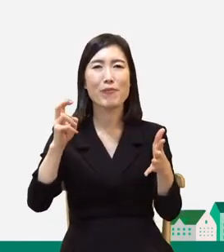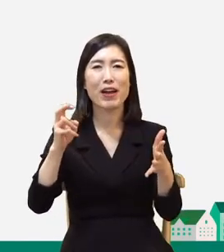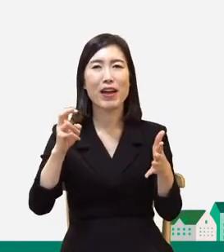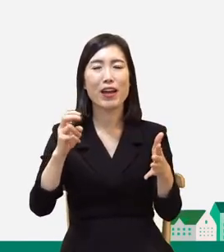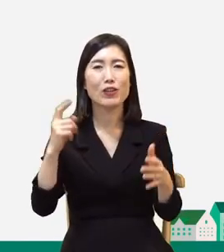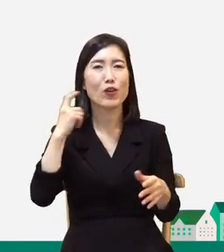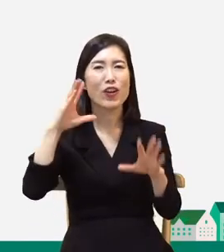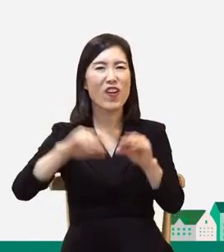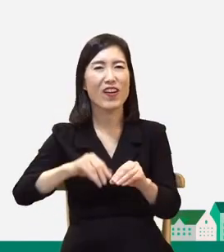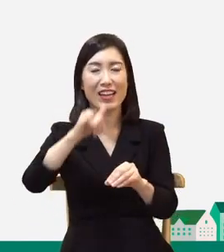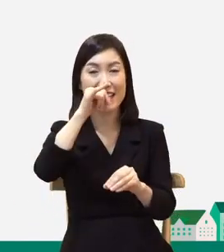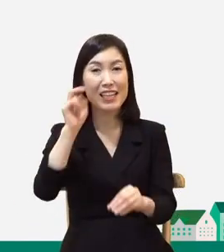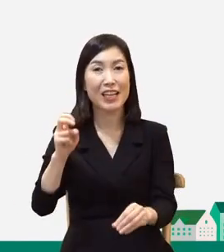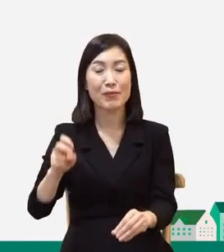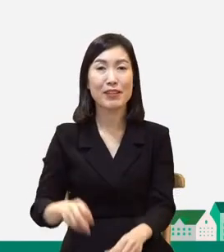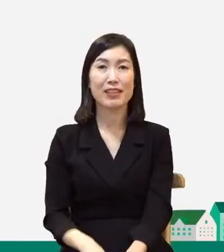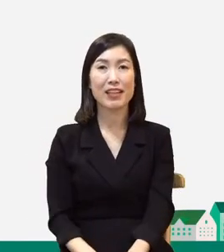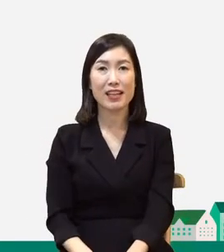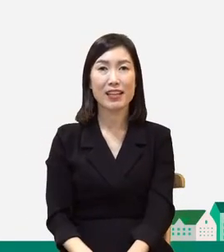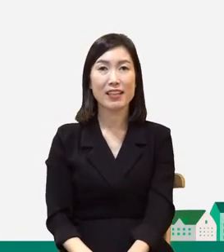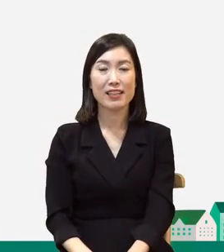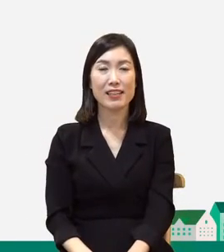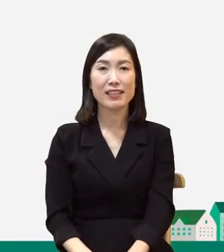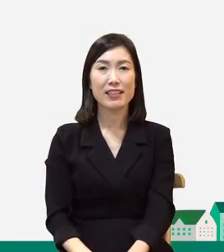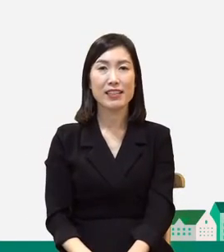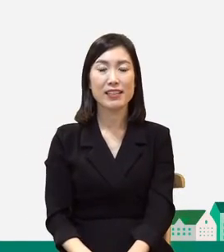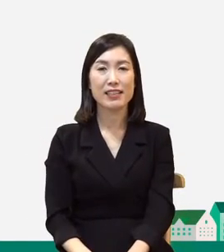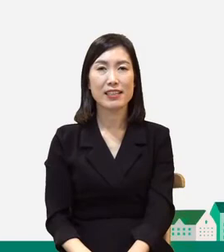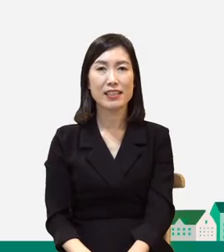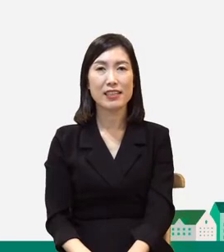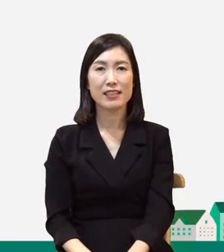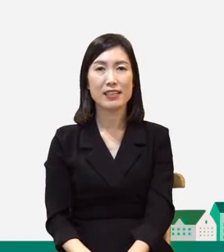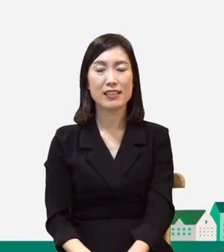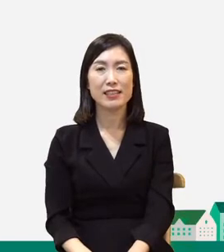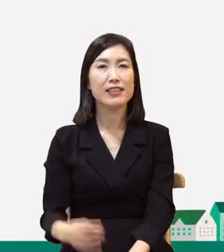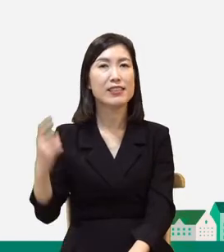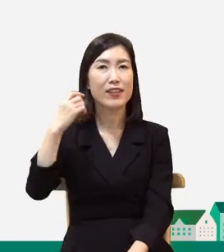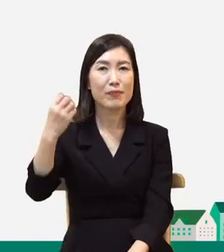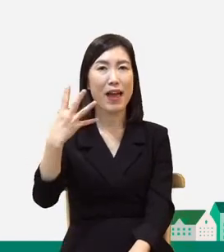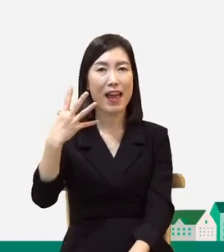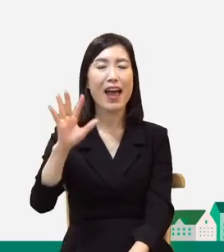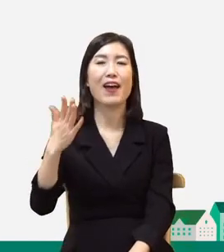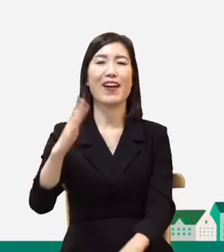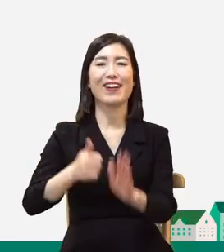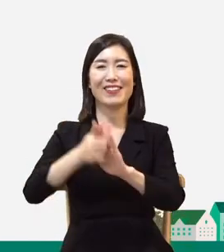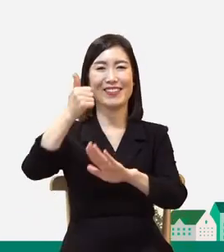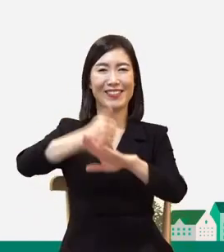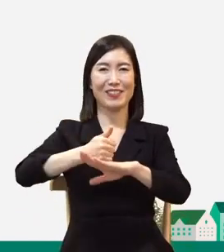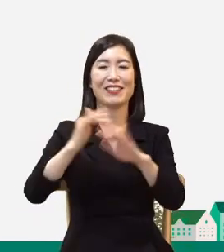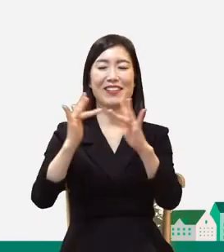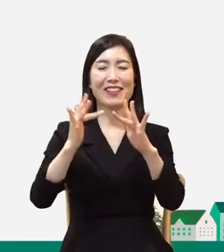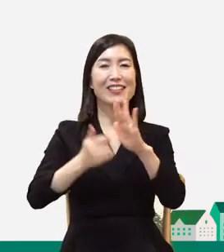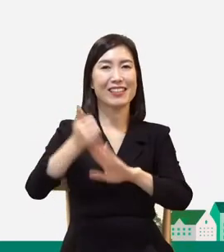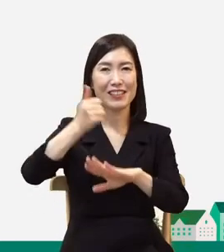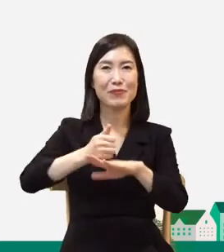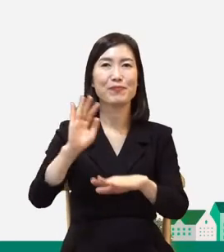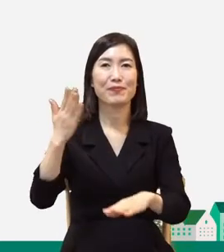네 음소거가 되어 있는가요? 제 목소리가 들리시나요? 아, 네, 됐습니다. 아, 네,